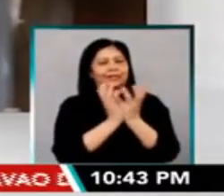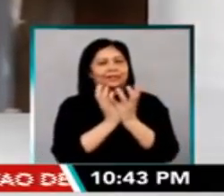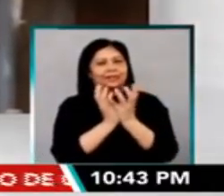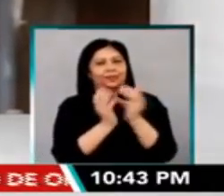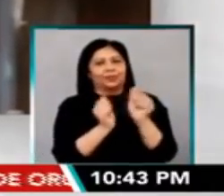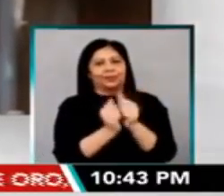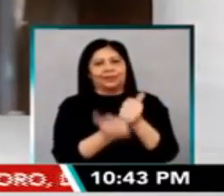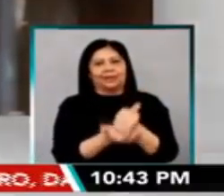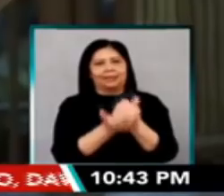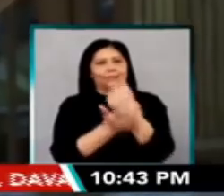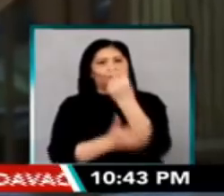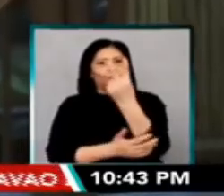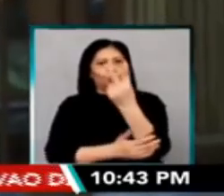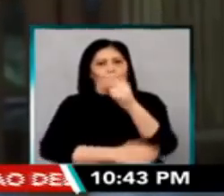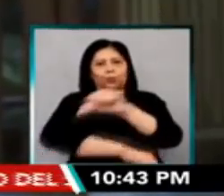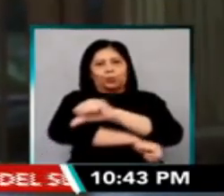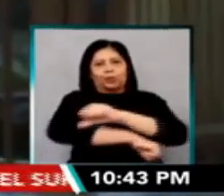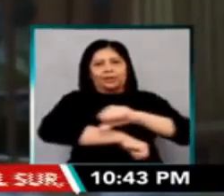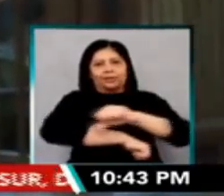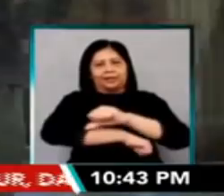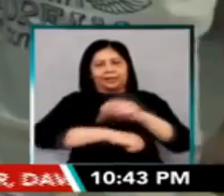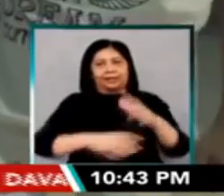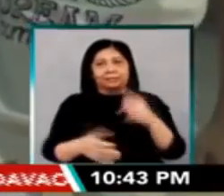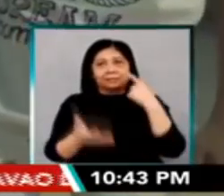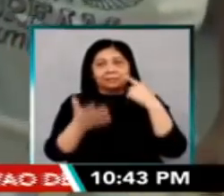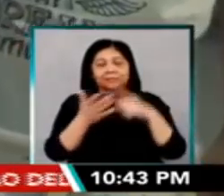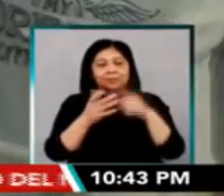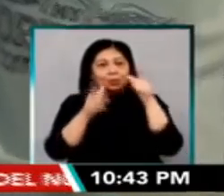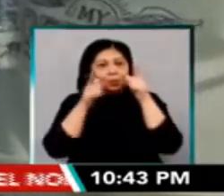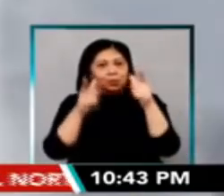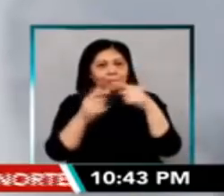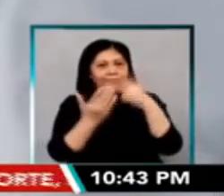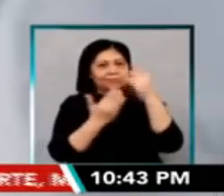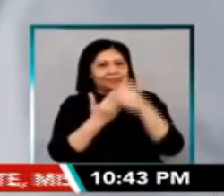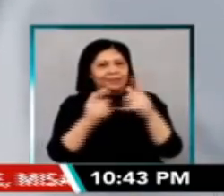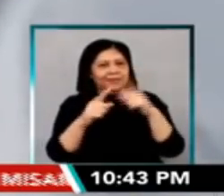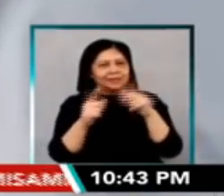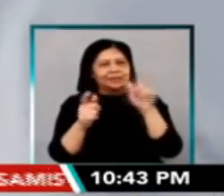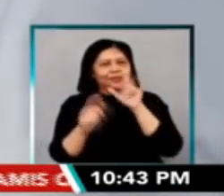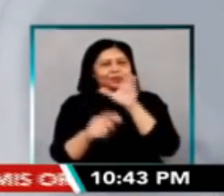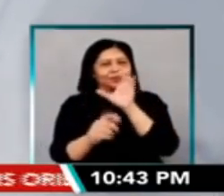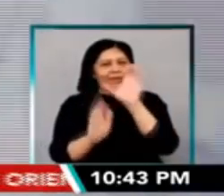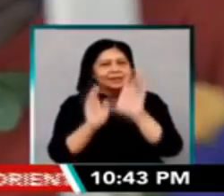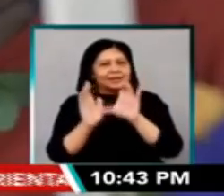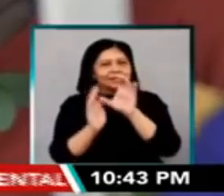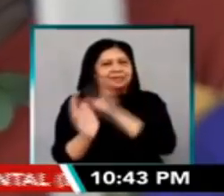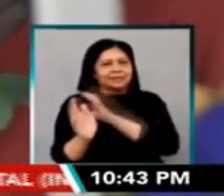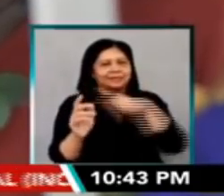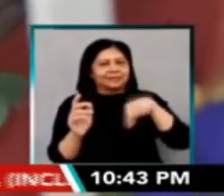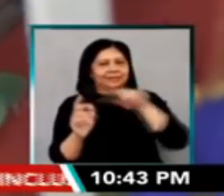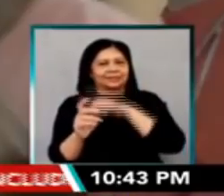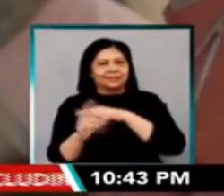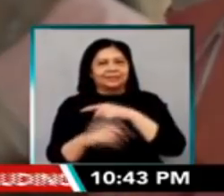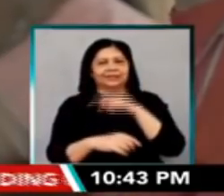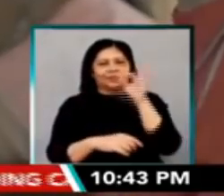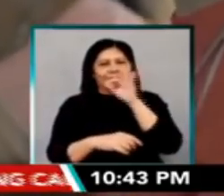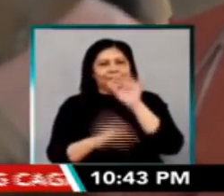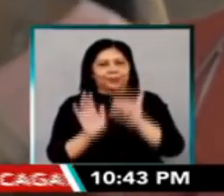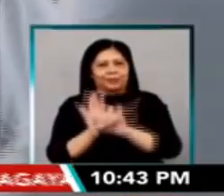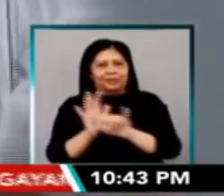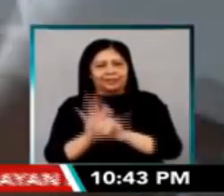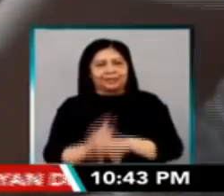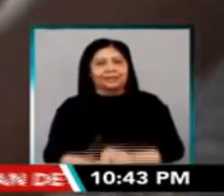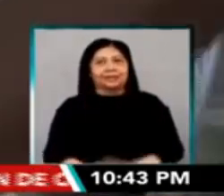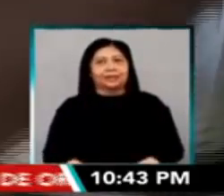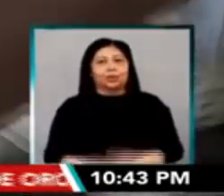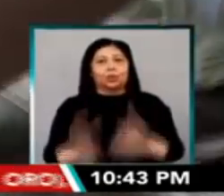dalawang arkitekto, mababakas sa itsura ng proyekto ang mga katangiang bukod-tangi sa ating mga Filipino. The word maaliwalas